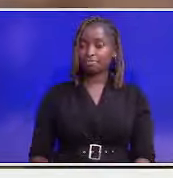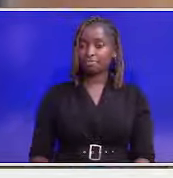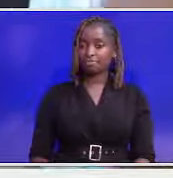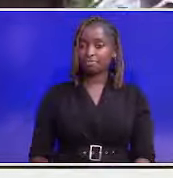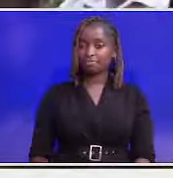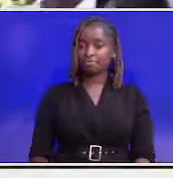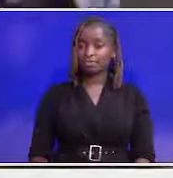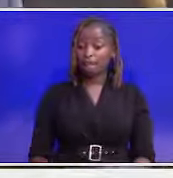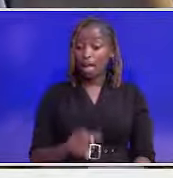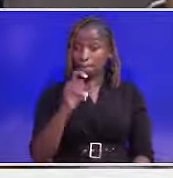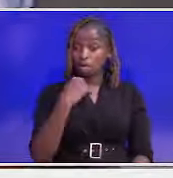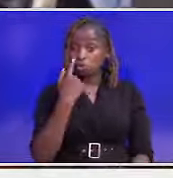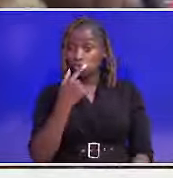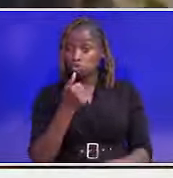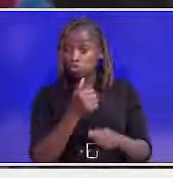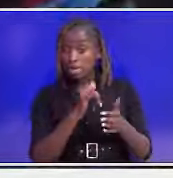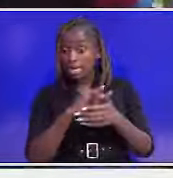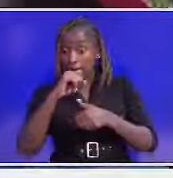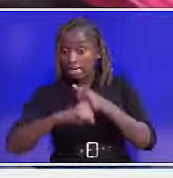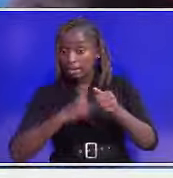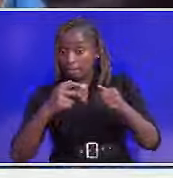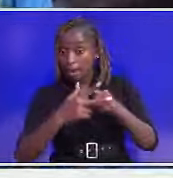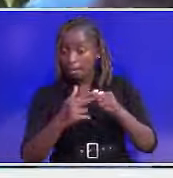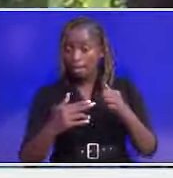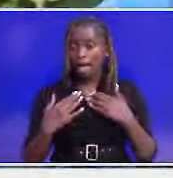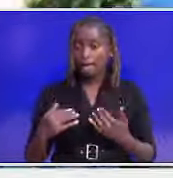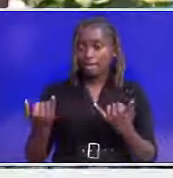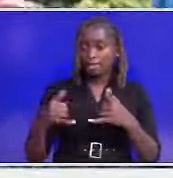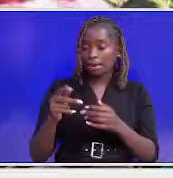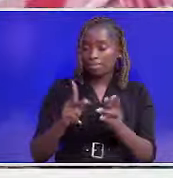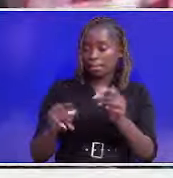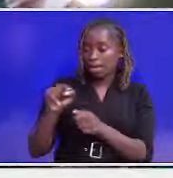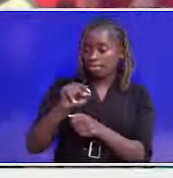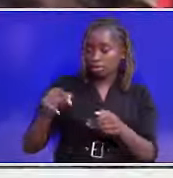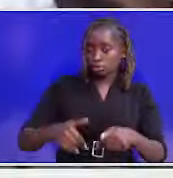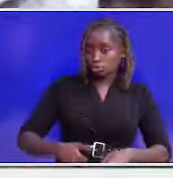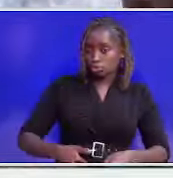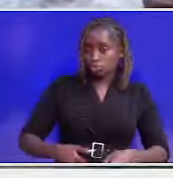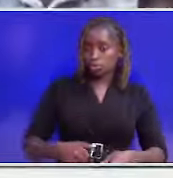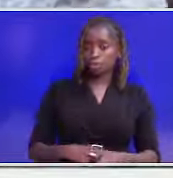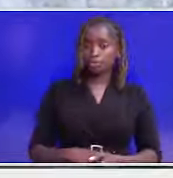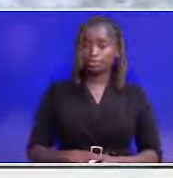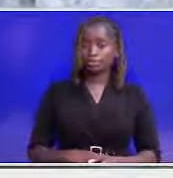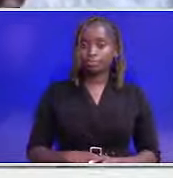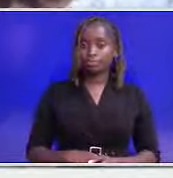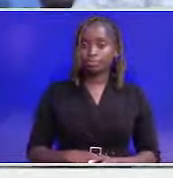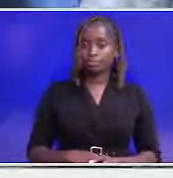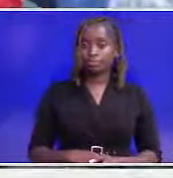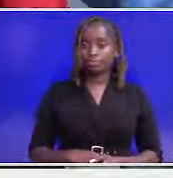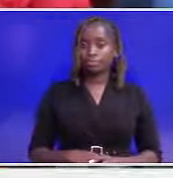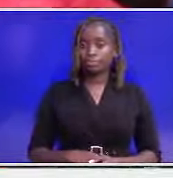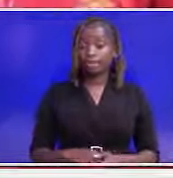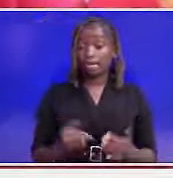Mpashaji tohara anatusimulia ina maana gani kwa kuwatahirisha wavulana. Ngosi ya kwanza mpasha hota